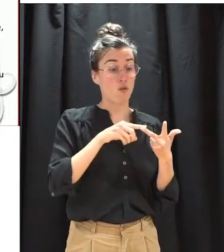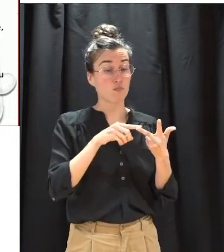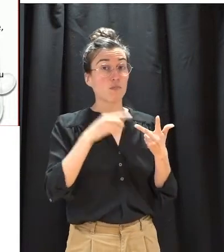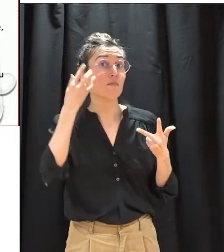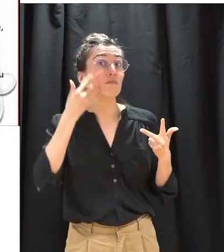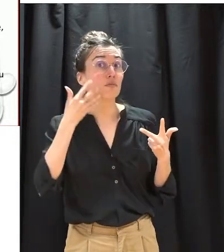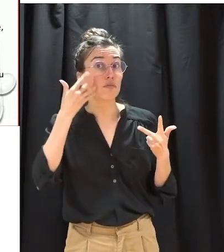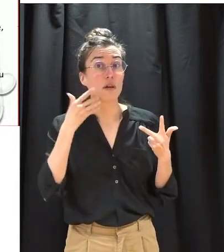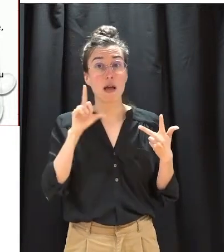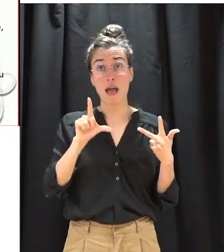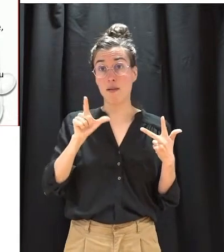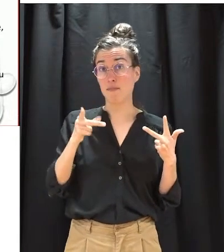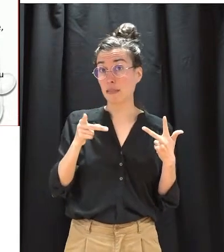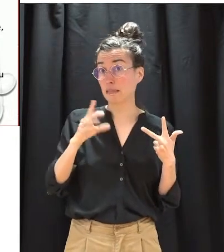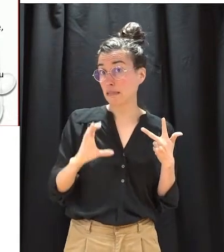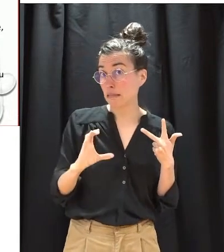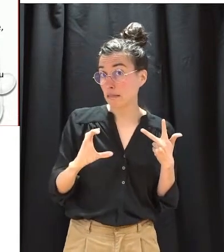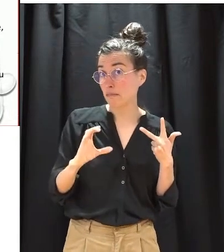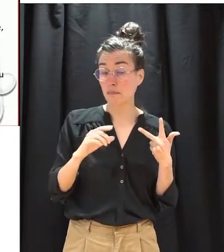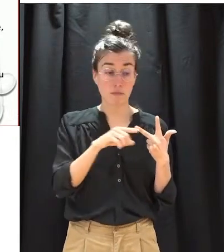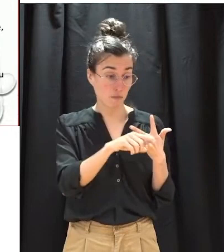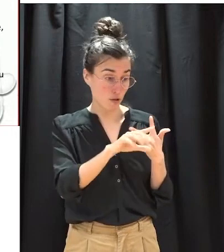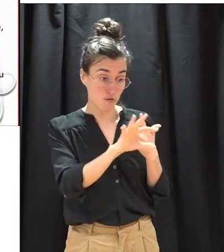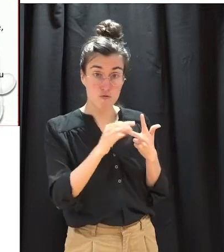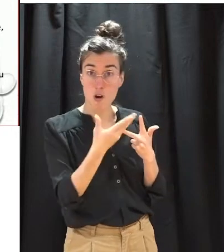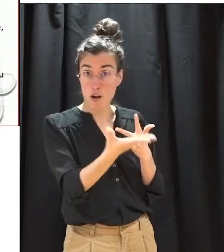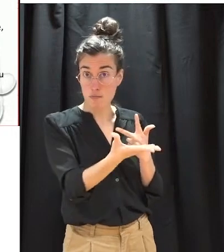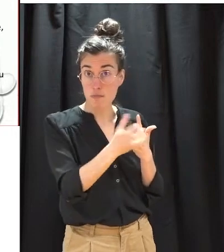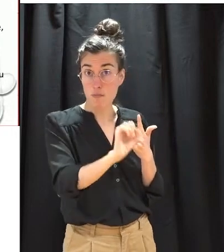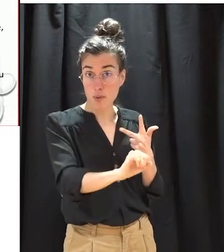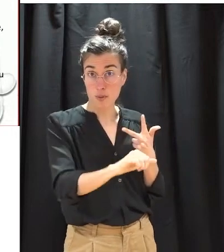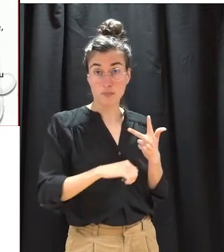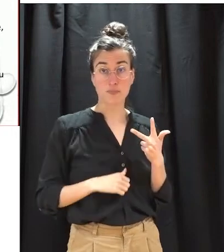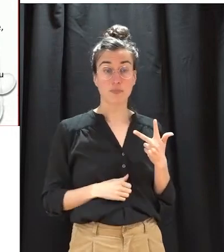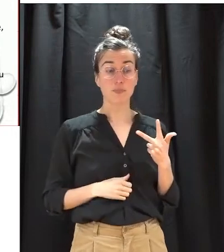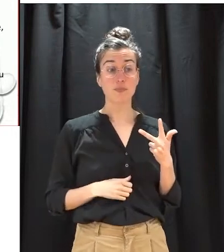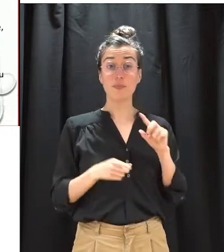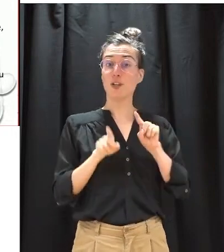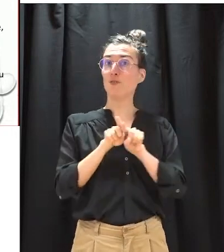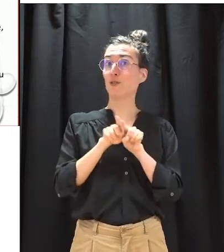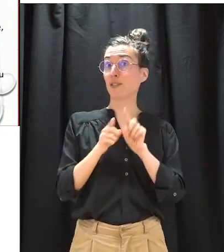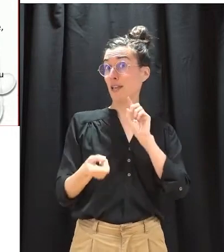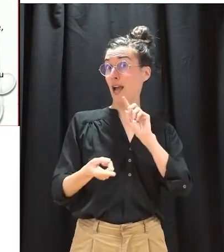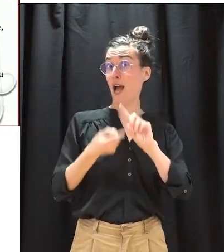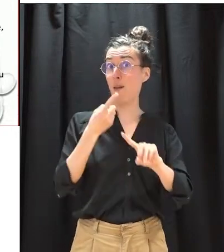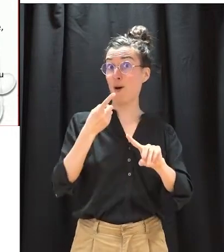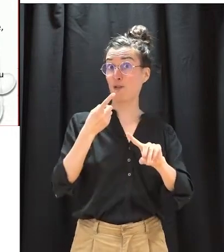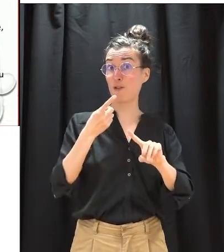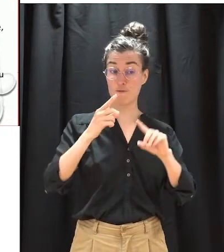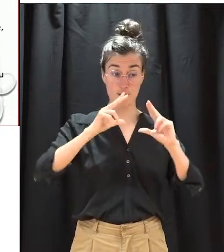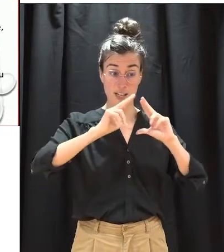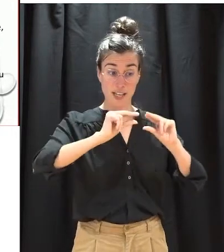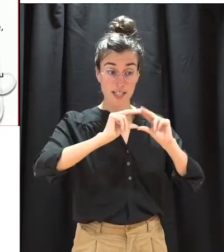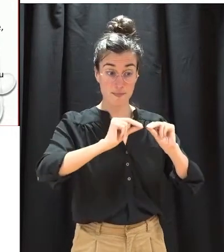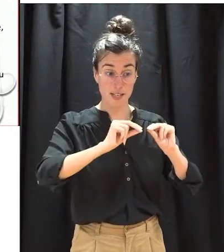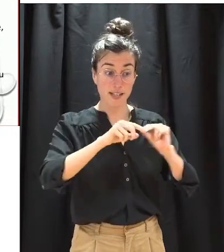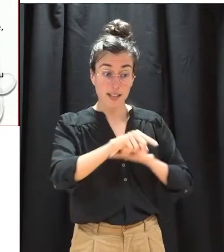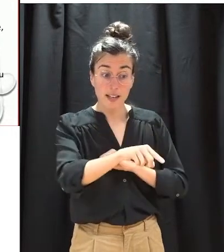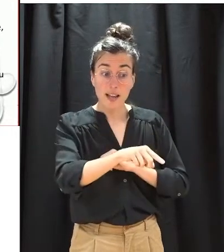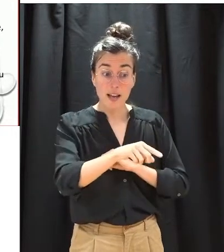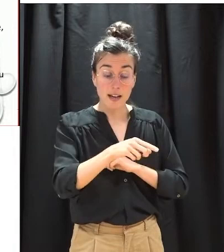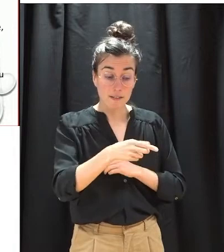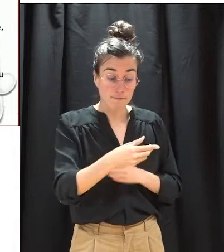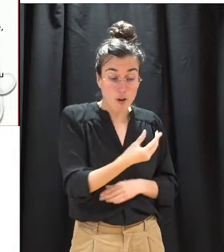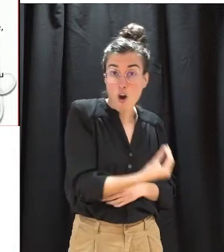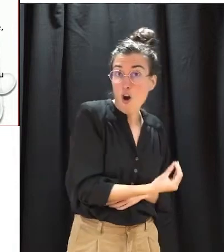complété? Et il est quand même aussi important de leur expliquer que le niveau de langue obtenu va dépendre